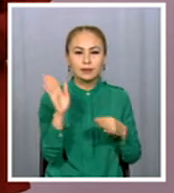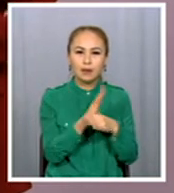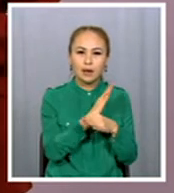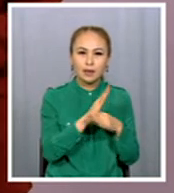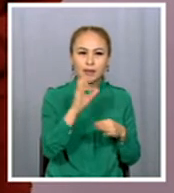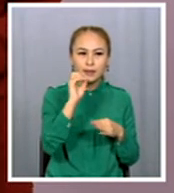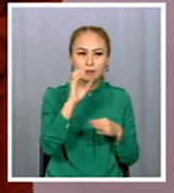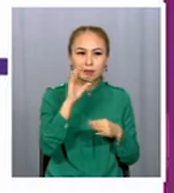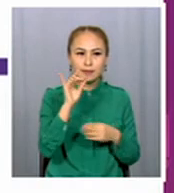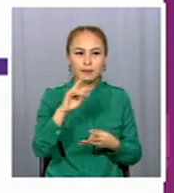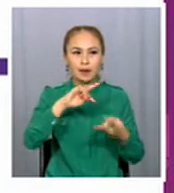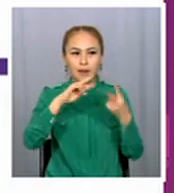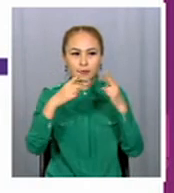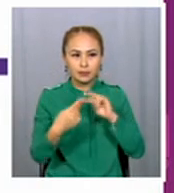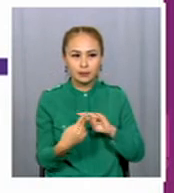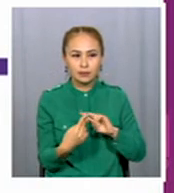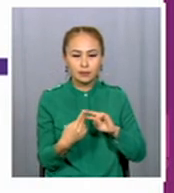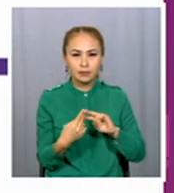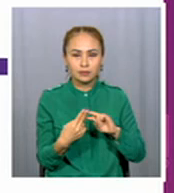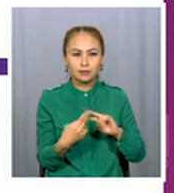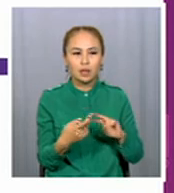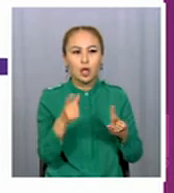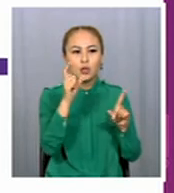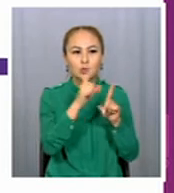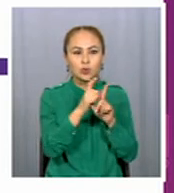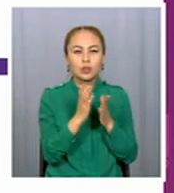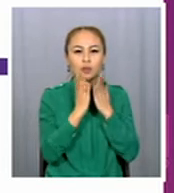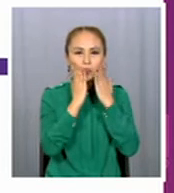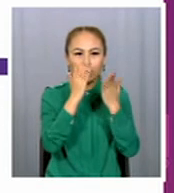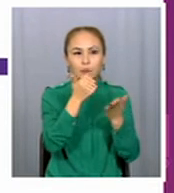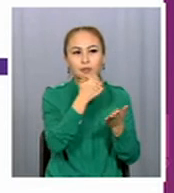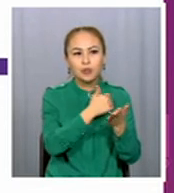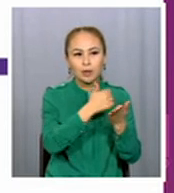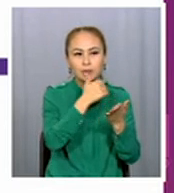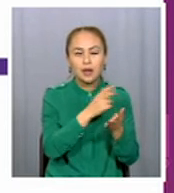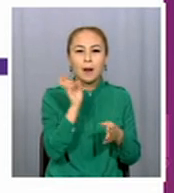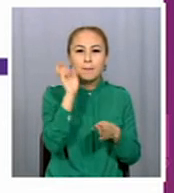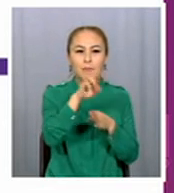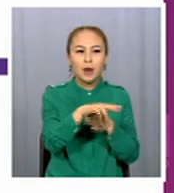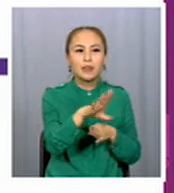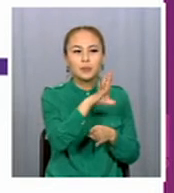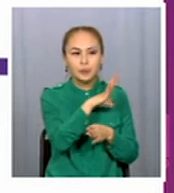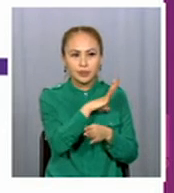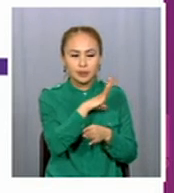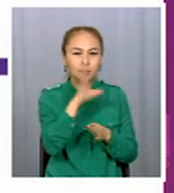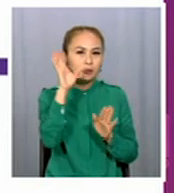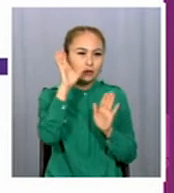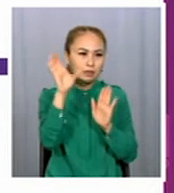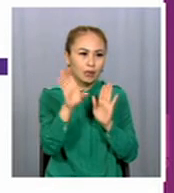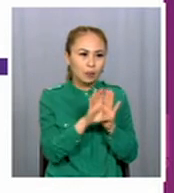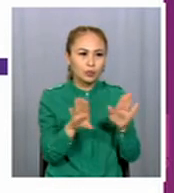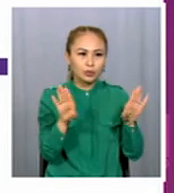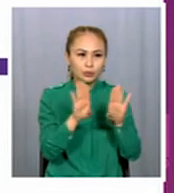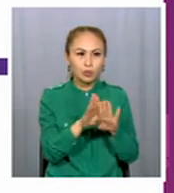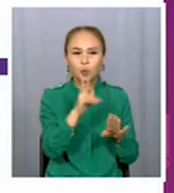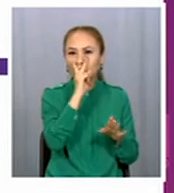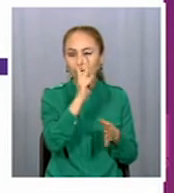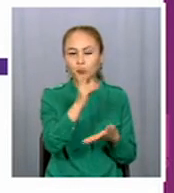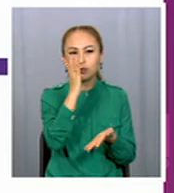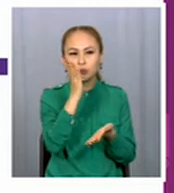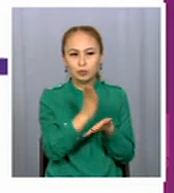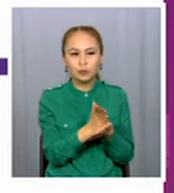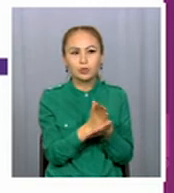етістікке айналдырыңдар. Сөздерді оқып шығамыз. Барып едім, тыңдап отырмын, көріп